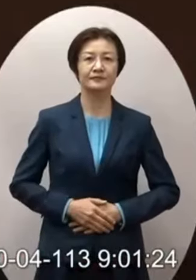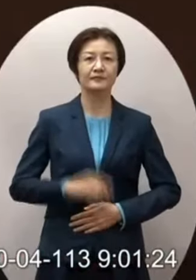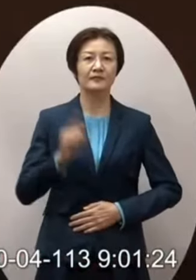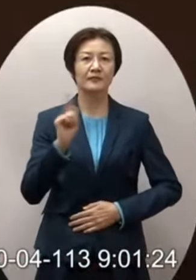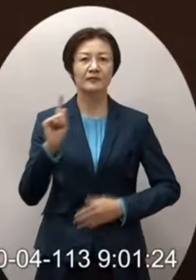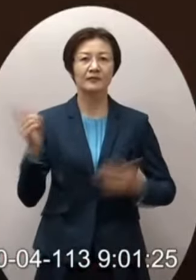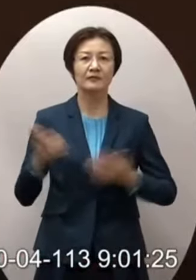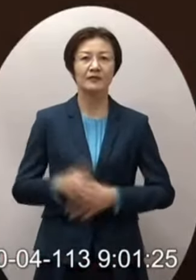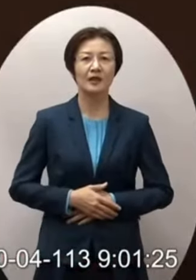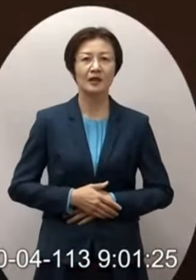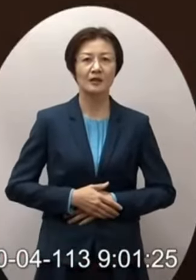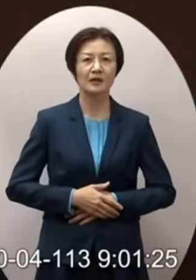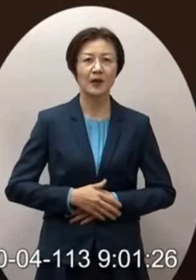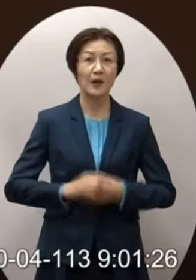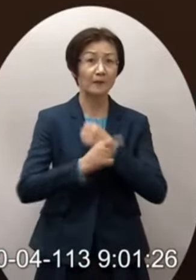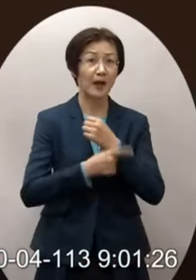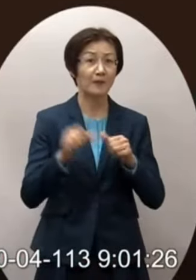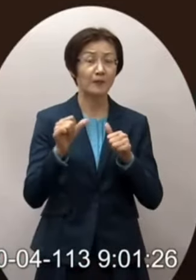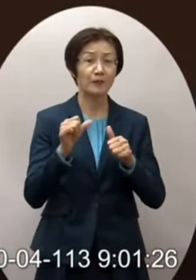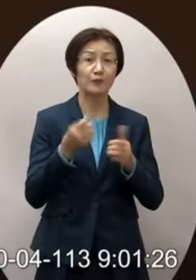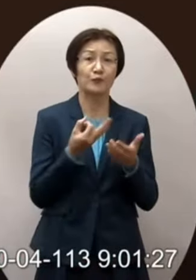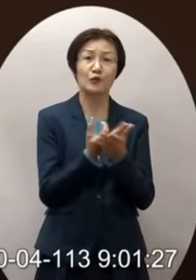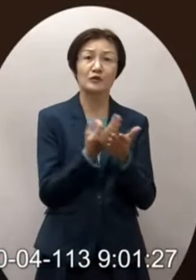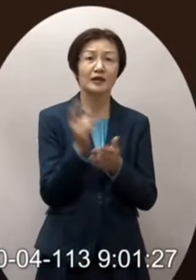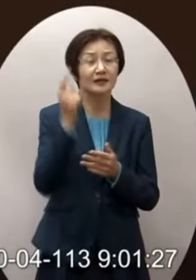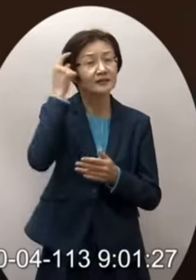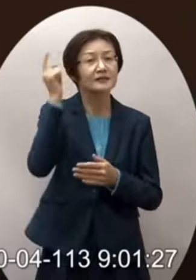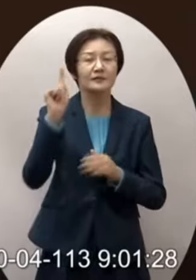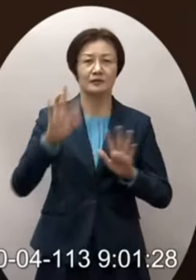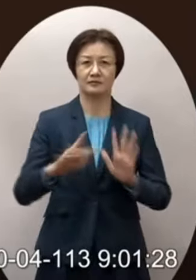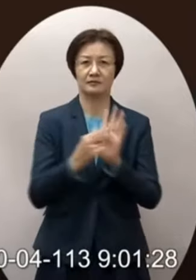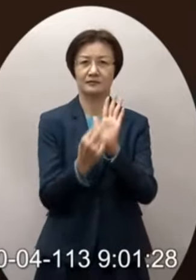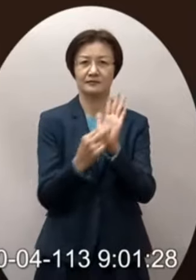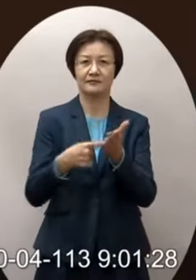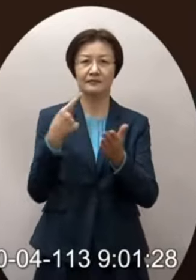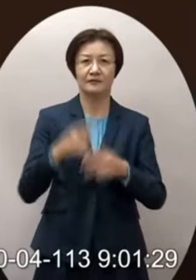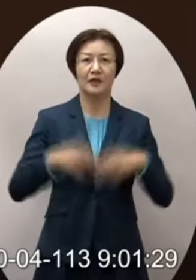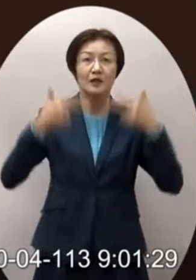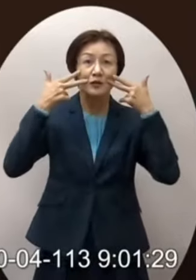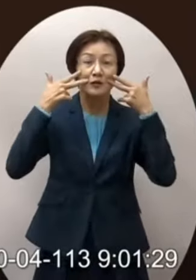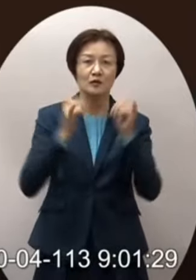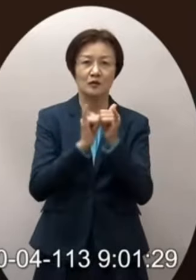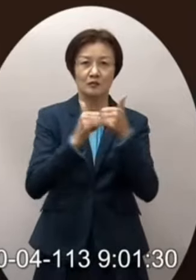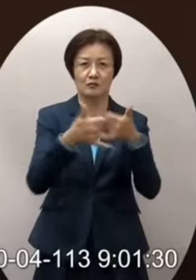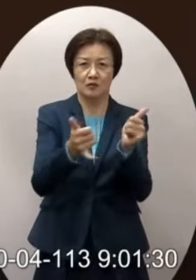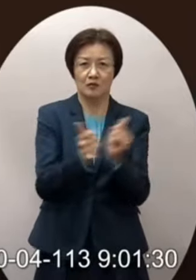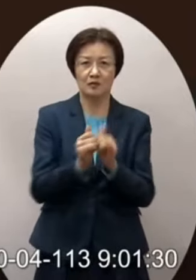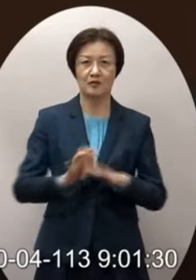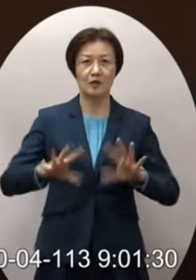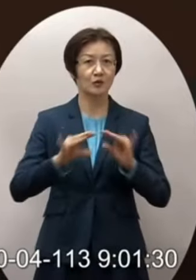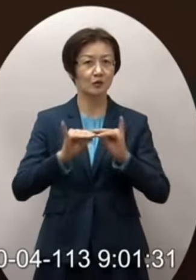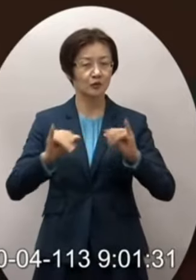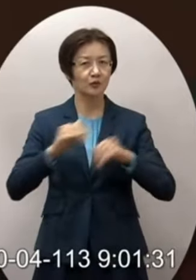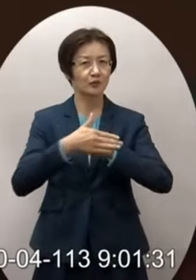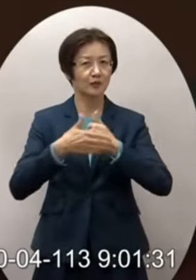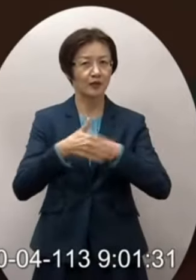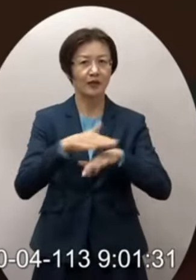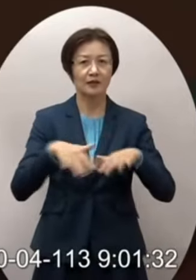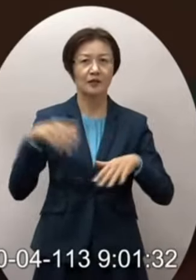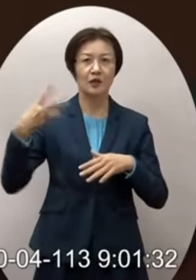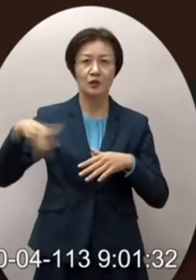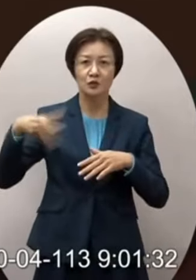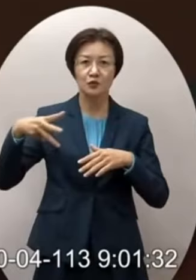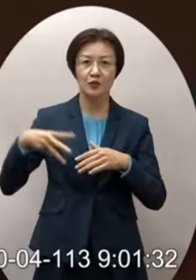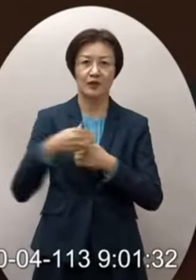什么是进法补偿？我在这边跟大家再一次的说明，原住民族基于国土保安、水源涵